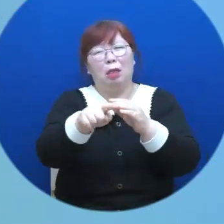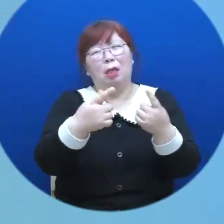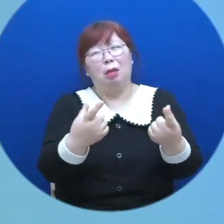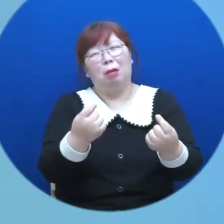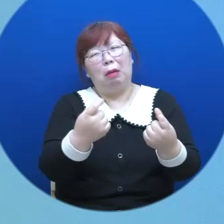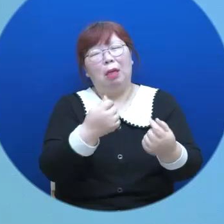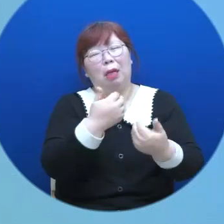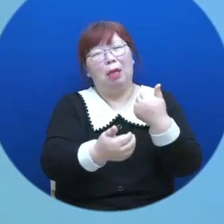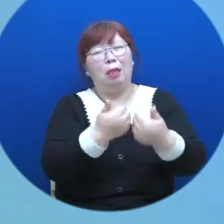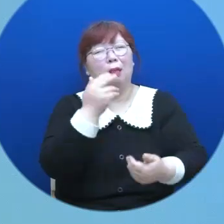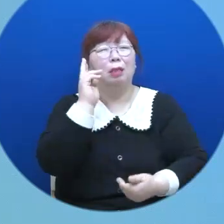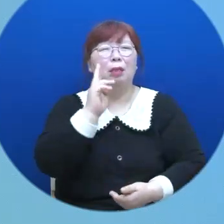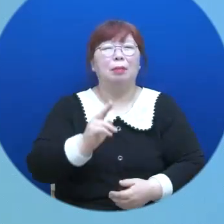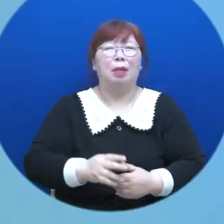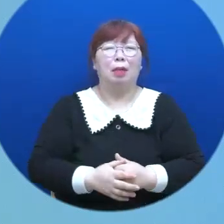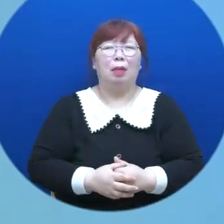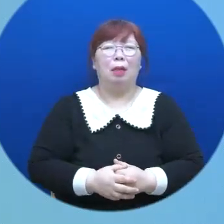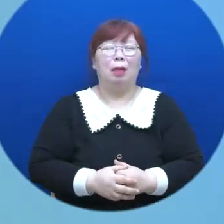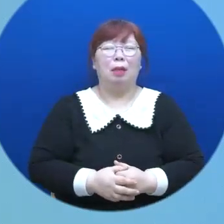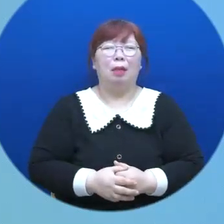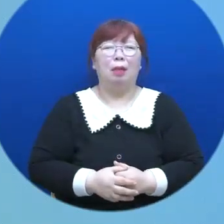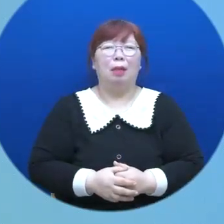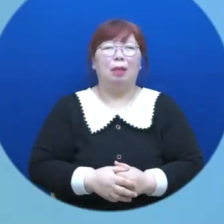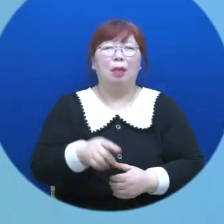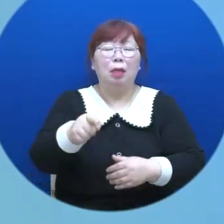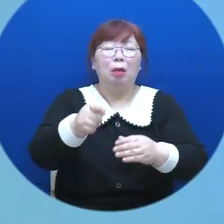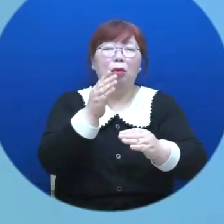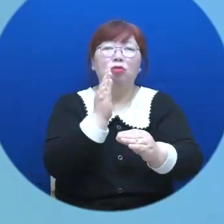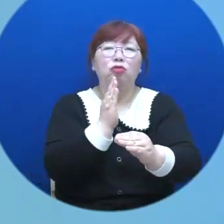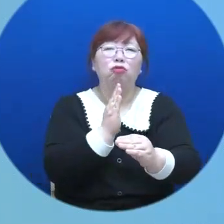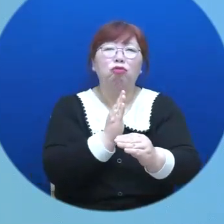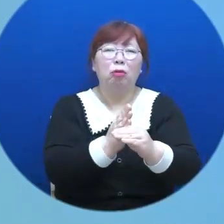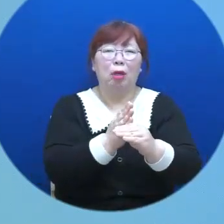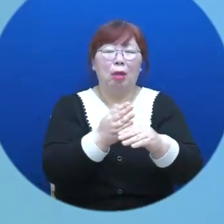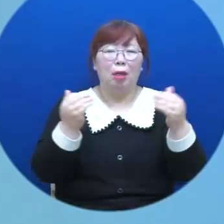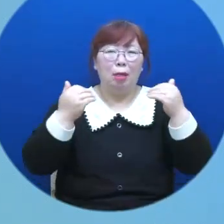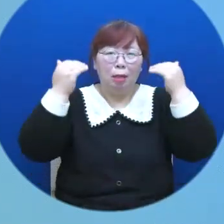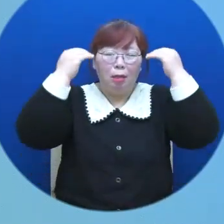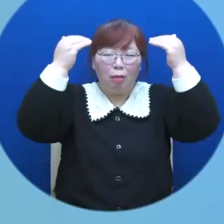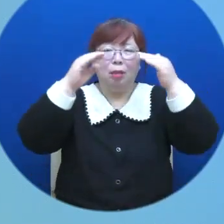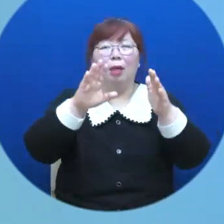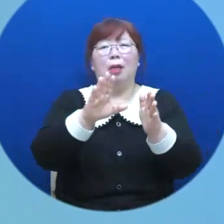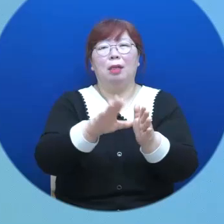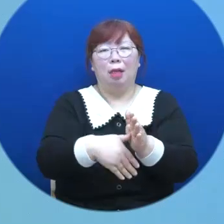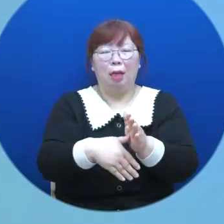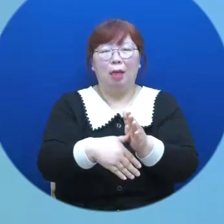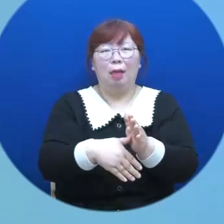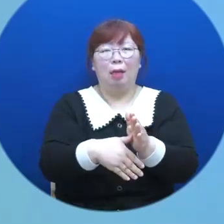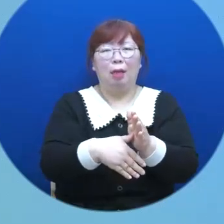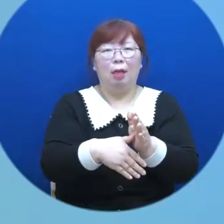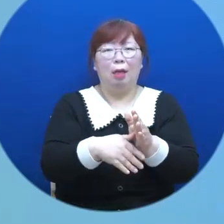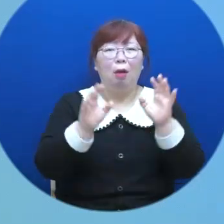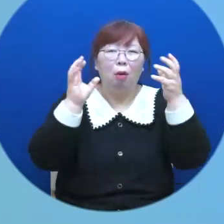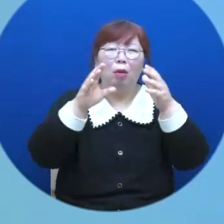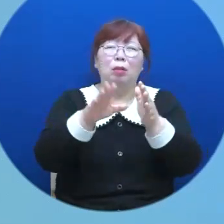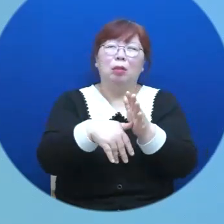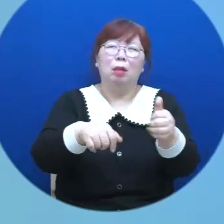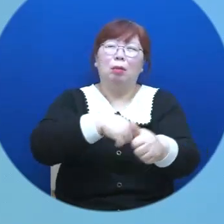거죠. 바로 이런 가운데에서 성장할 때에 어린 시절